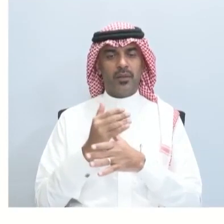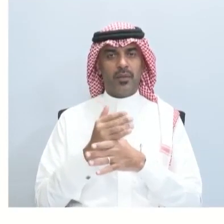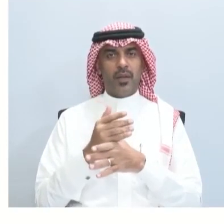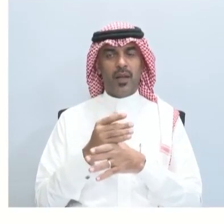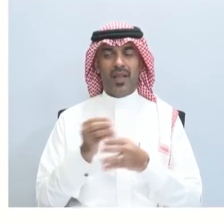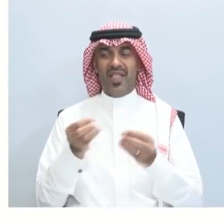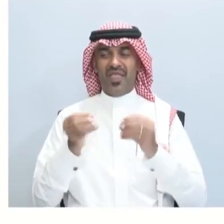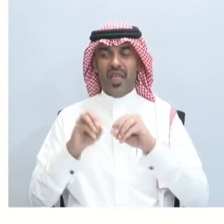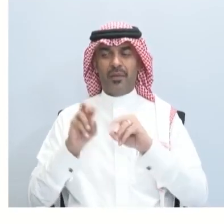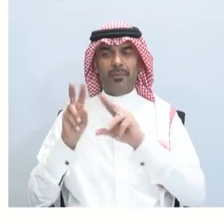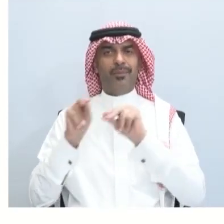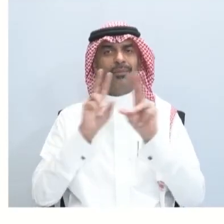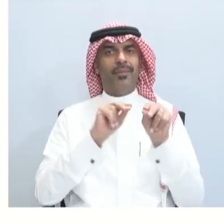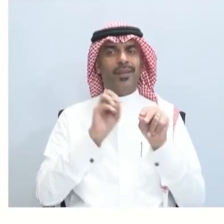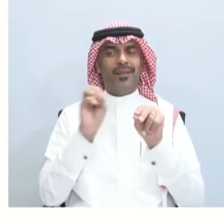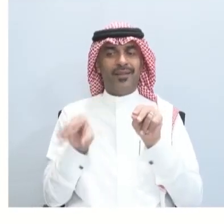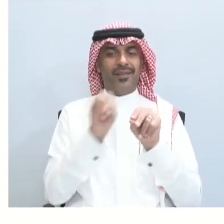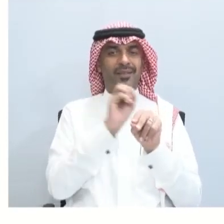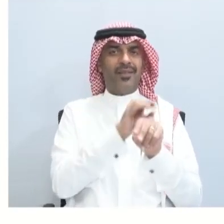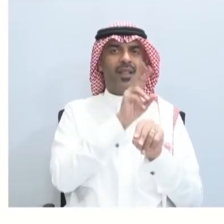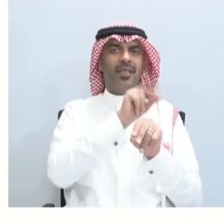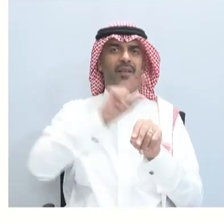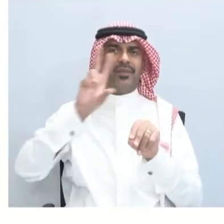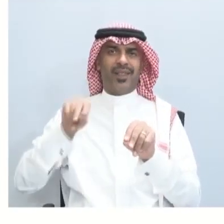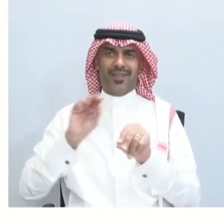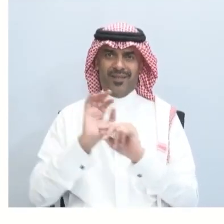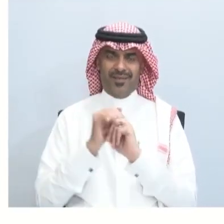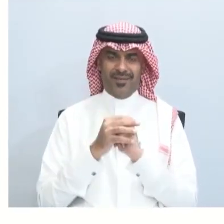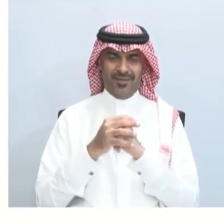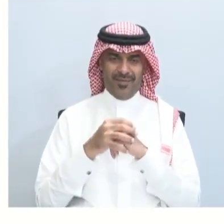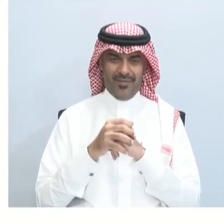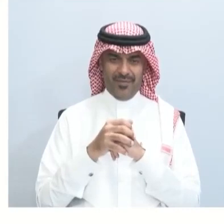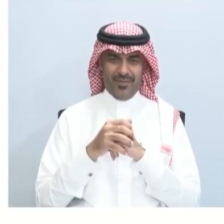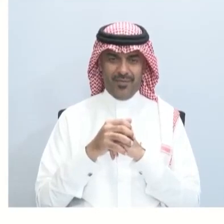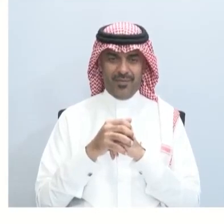اضفنا مقدارا للطرفين نفس المقدار قمنا باضافته للطرفين